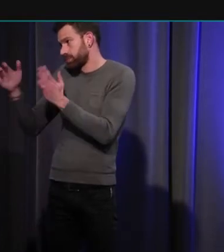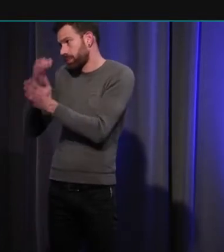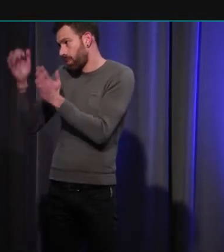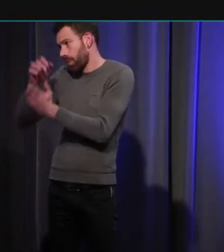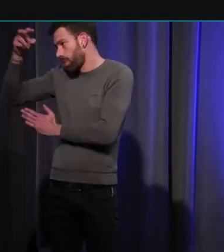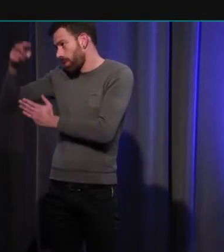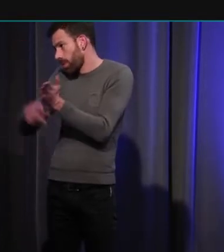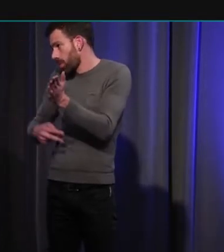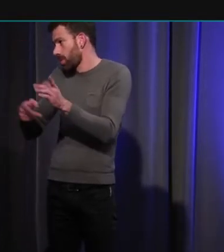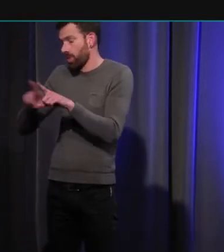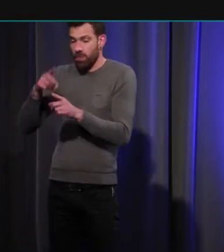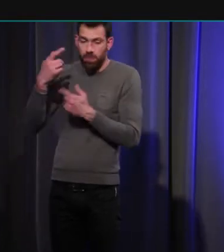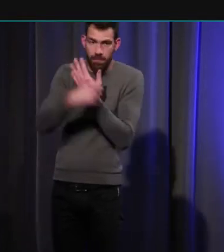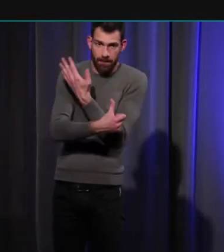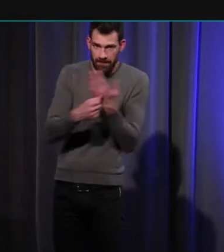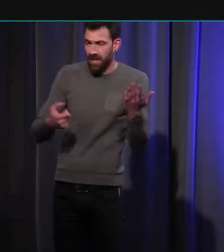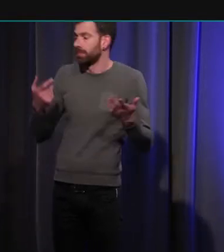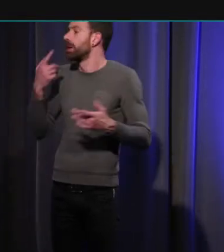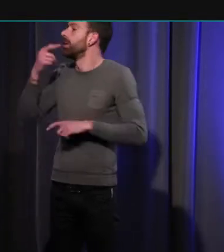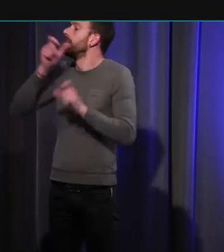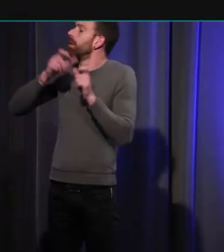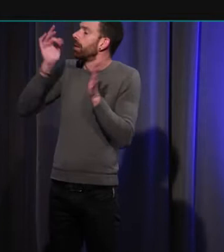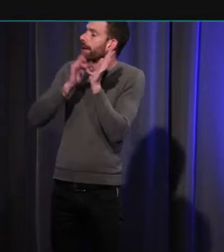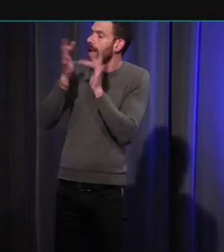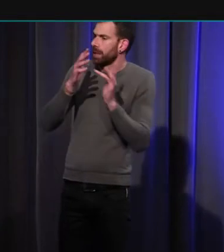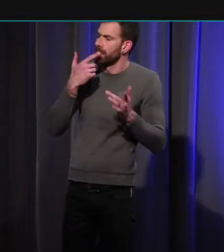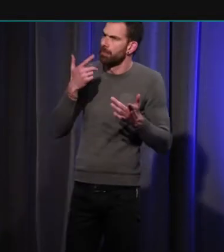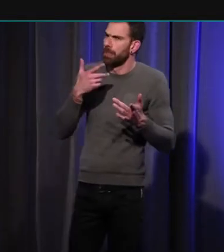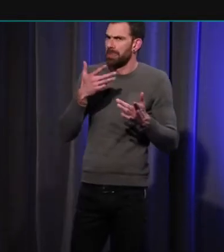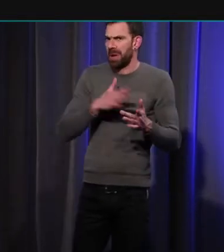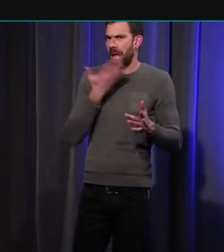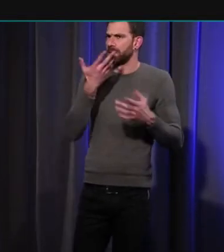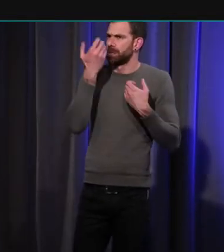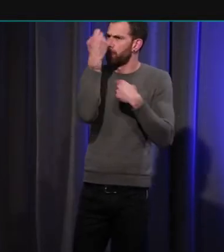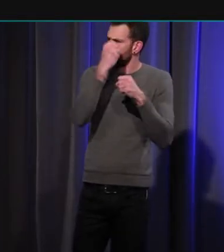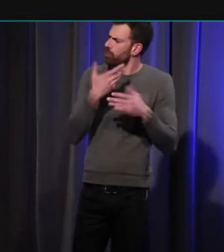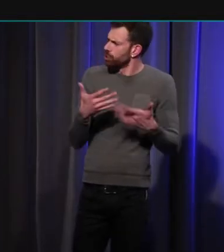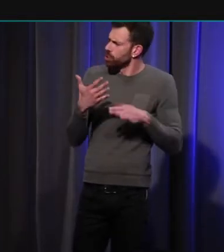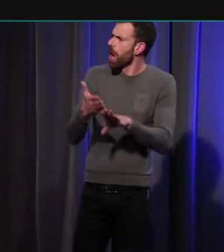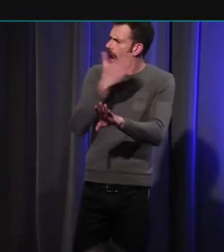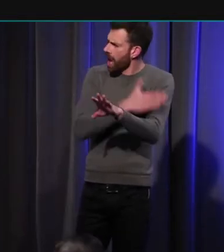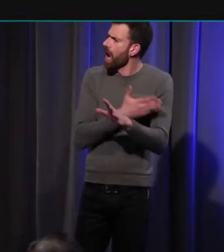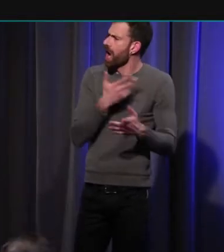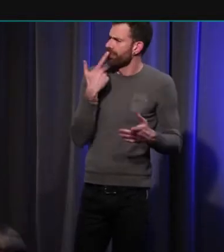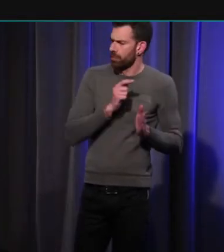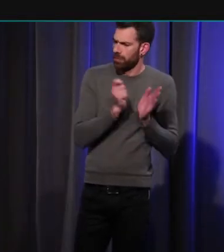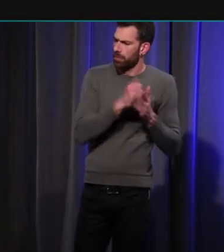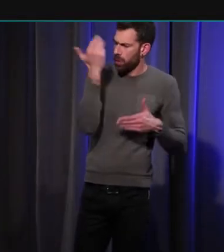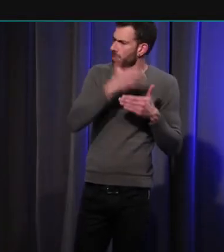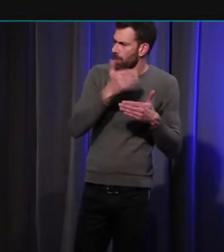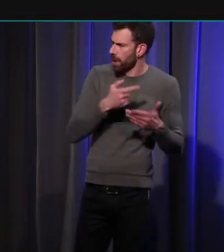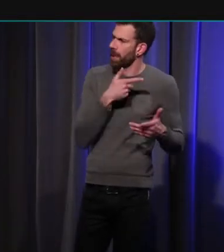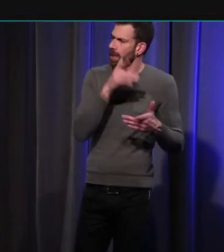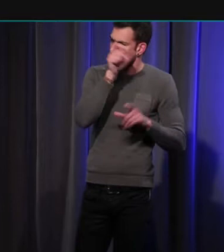alors les chrétiens peut-être grâce au premier avant les protestants de le prouver dès la scolastique médiévale ils l'ont